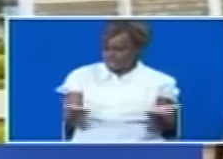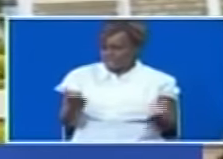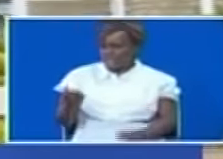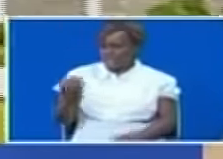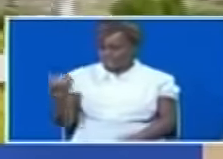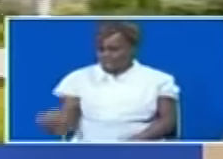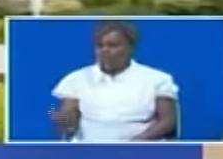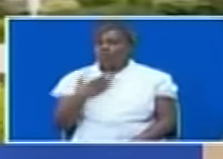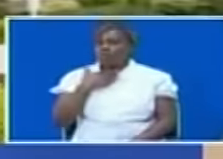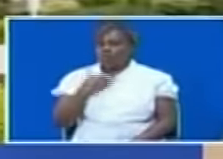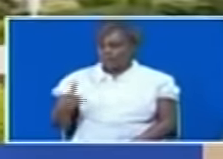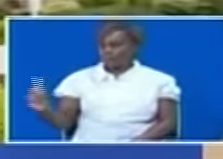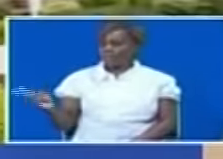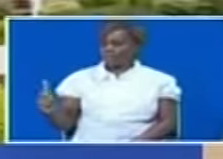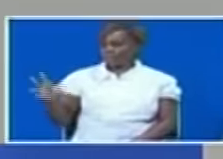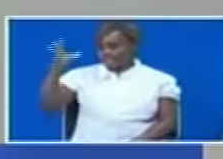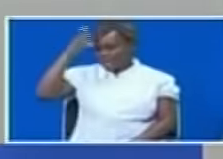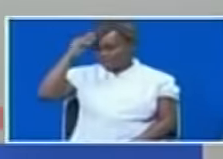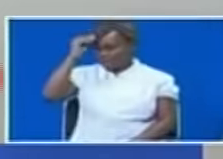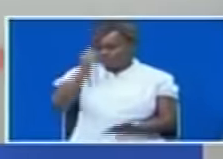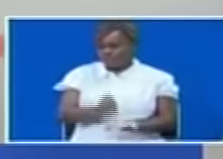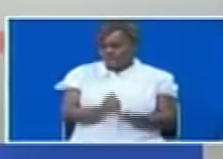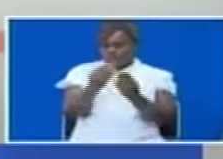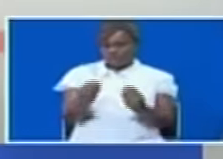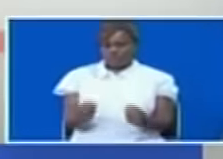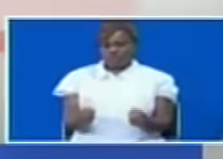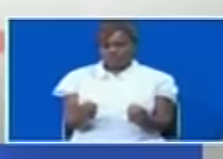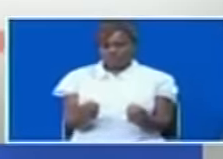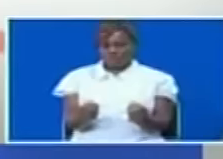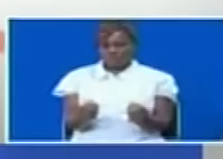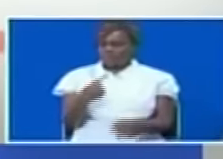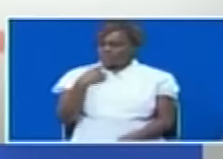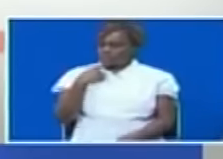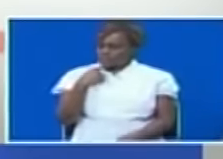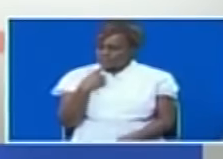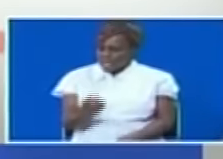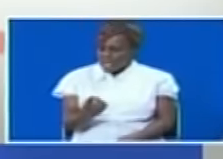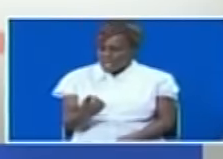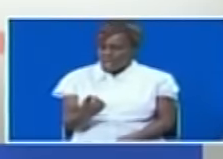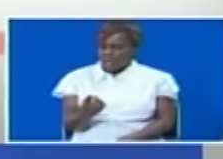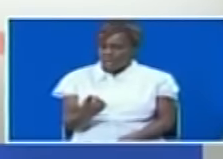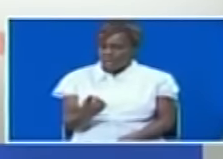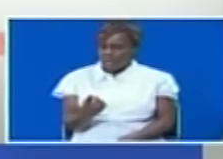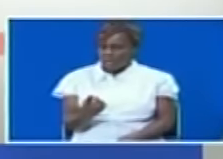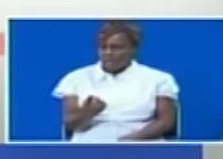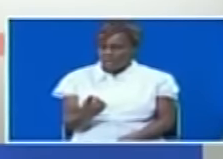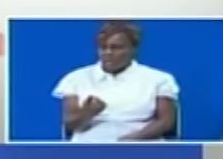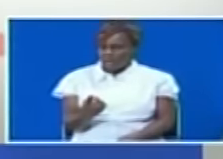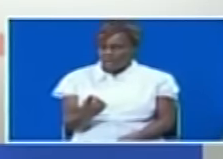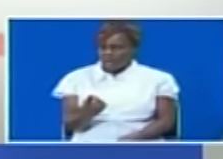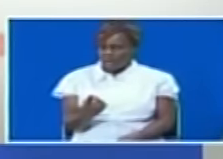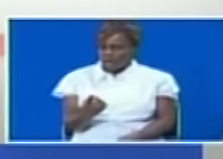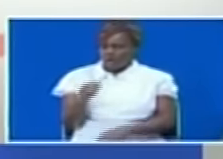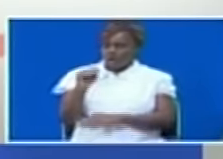sasa anaitaka wizara ya elimu kuingilia kati. Who told you to begin inquired say that you only call